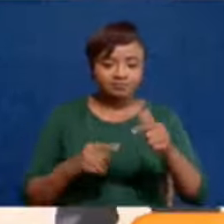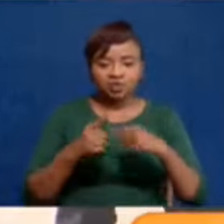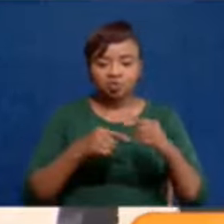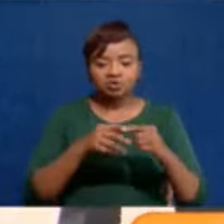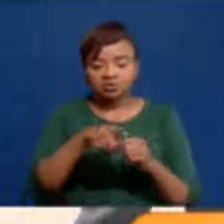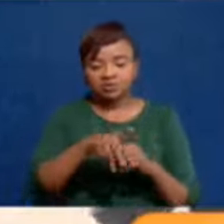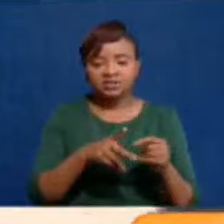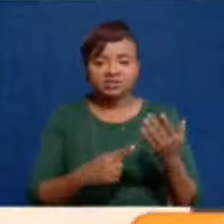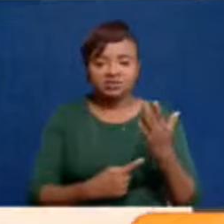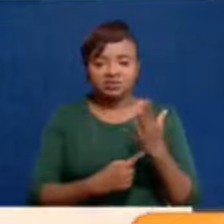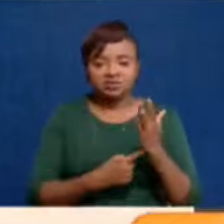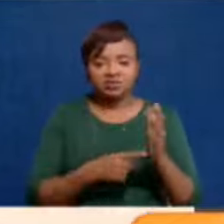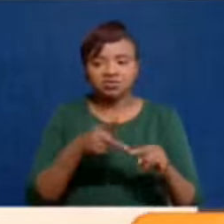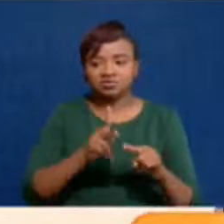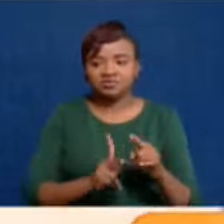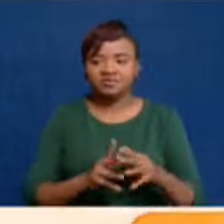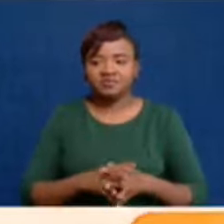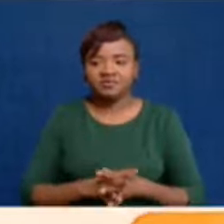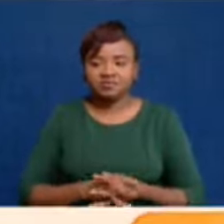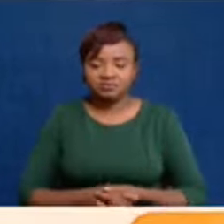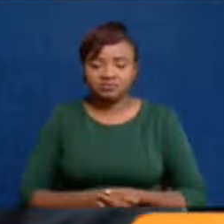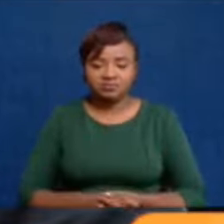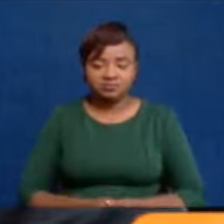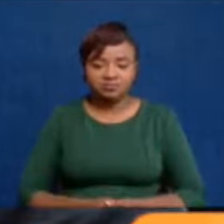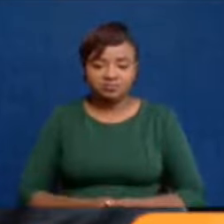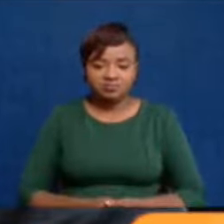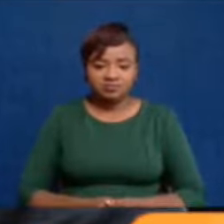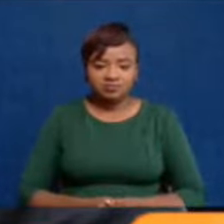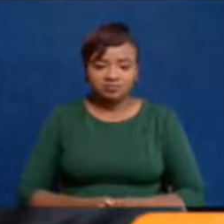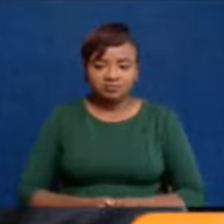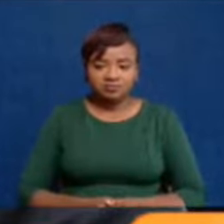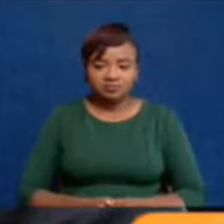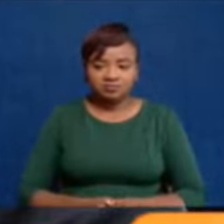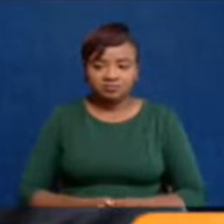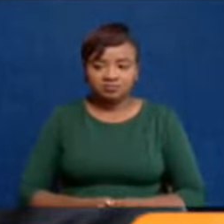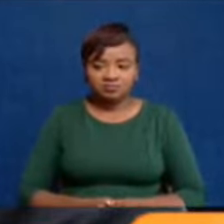itilafu ya mitambo ishughulikiwe. Franklin Wala, runinga ya Citizen.